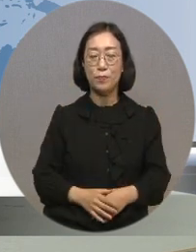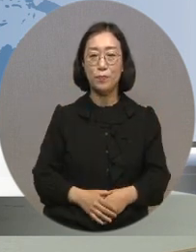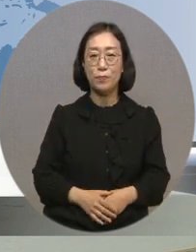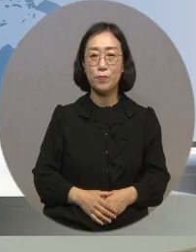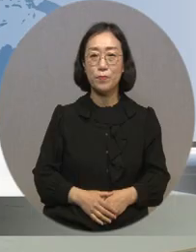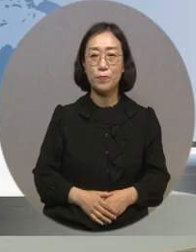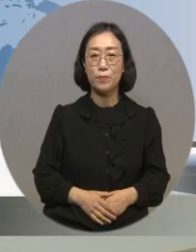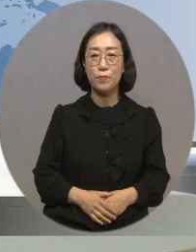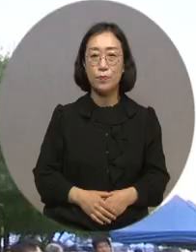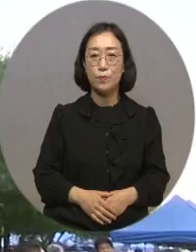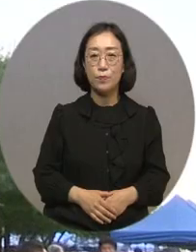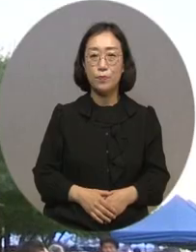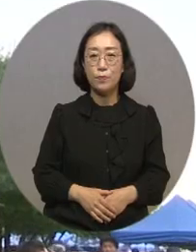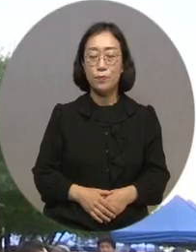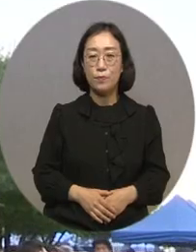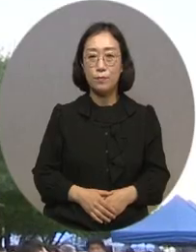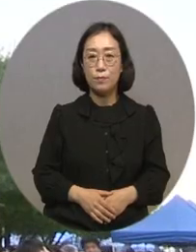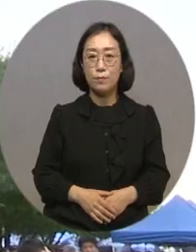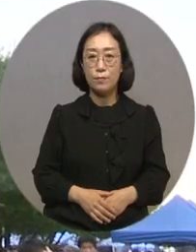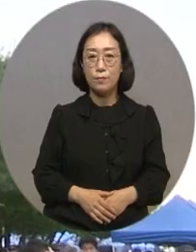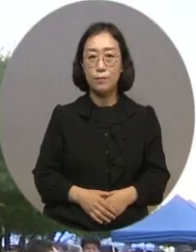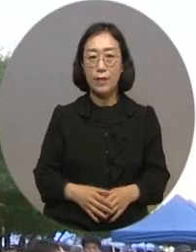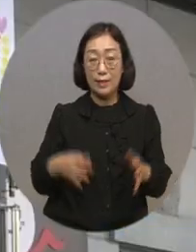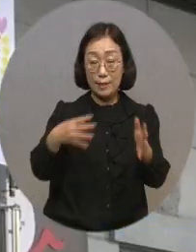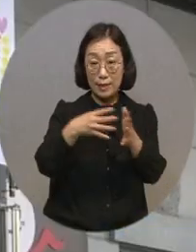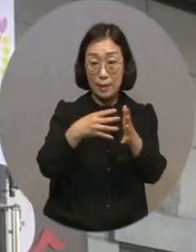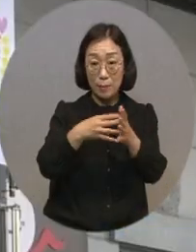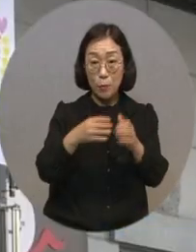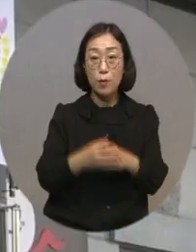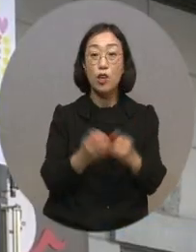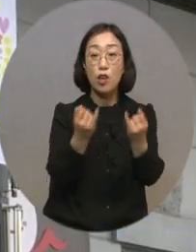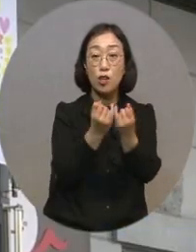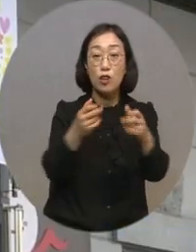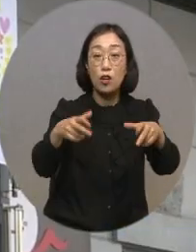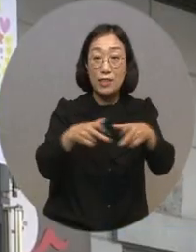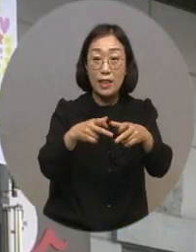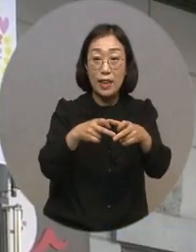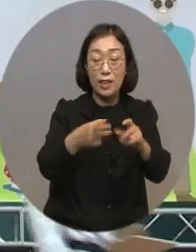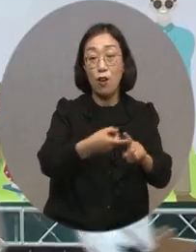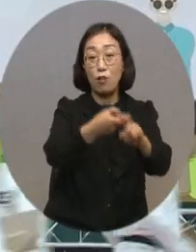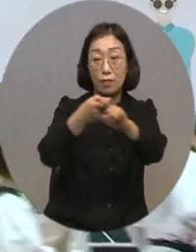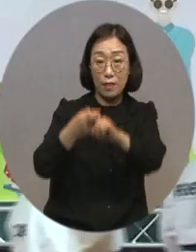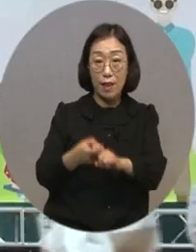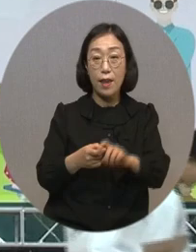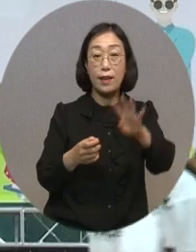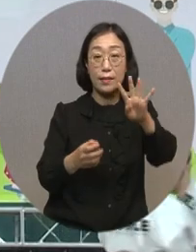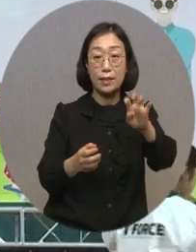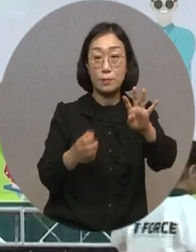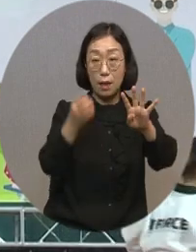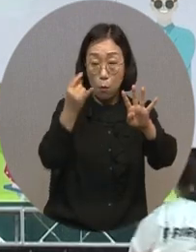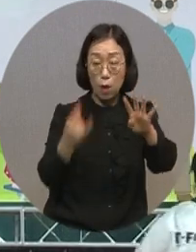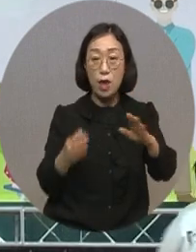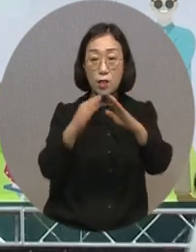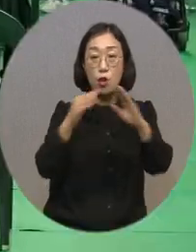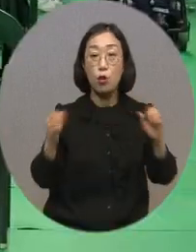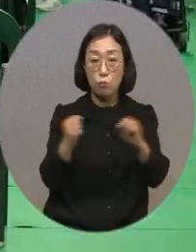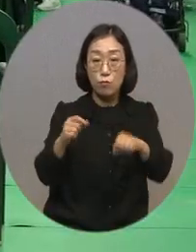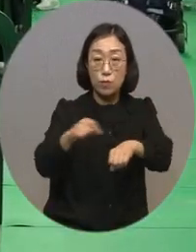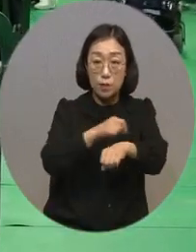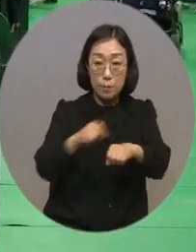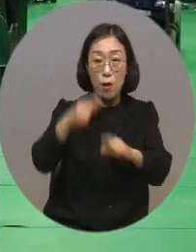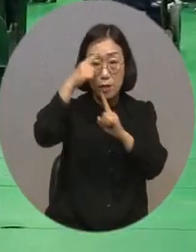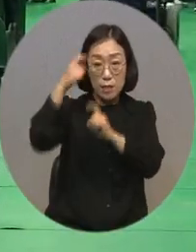기자입니다. 사단법인 전북특별자치도 여성장애인연대가 주관하는 제44회 장애인의 날 전북특별자치도